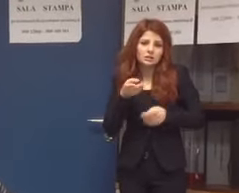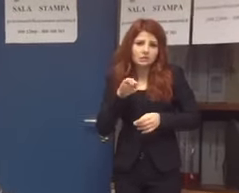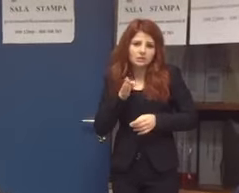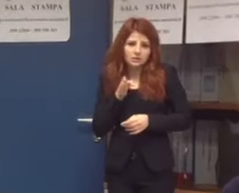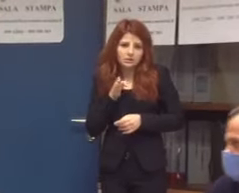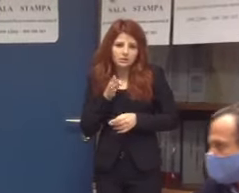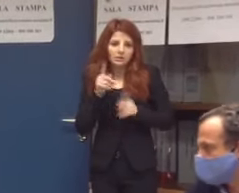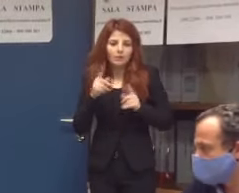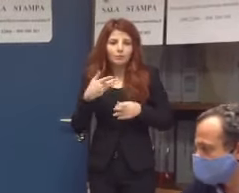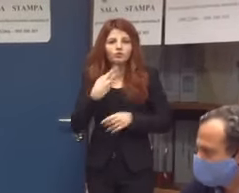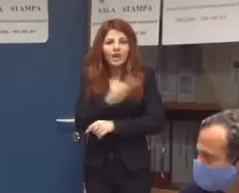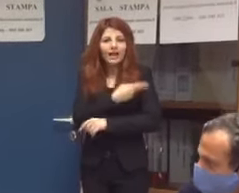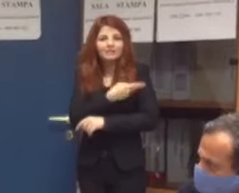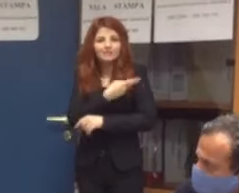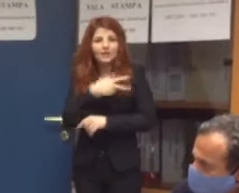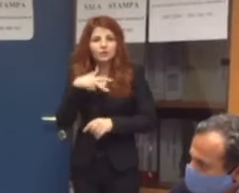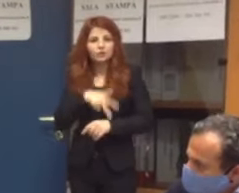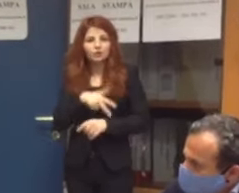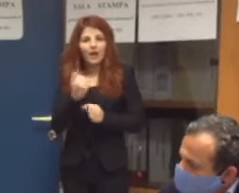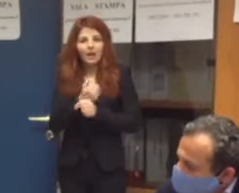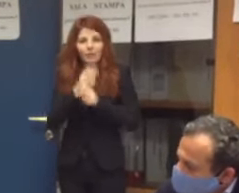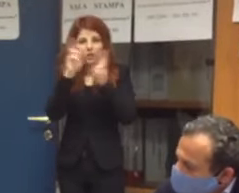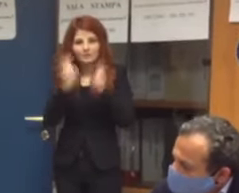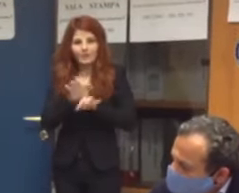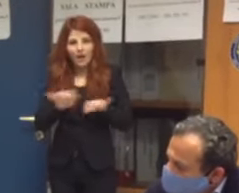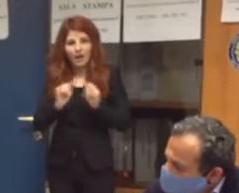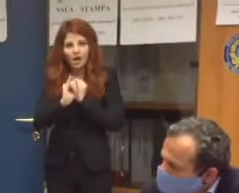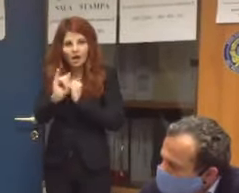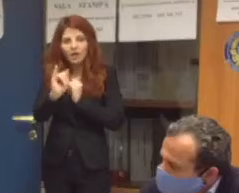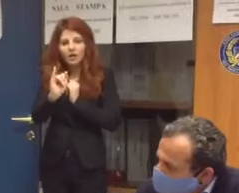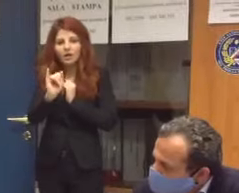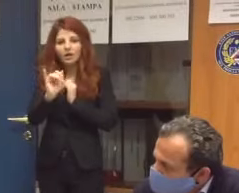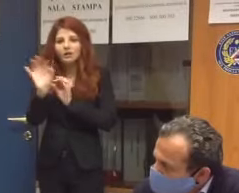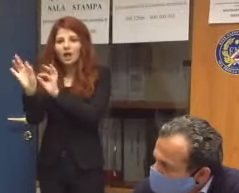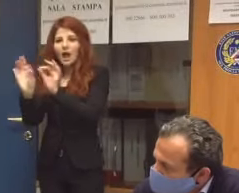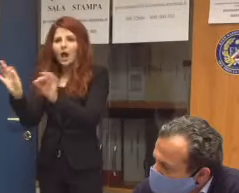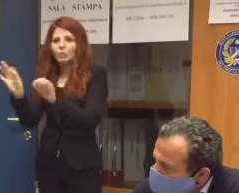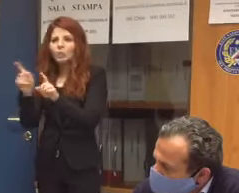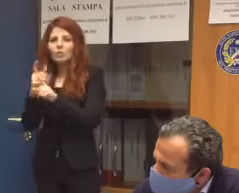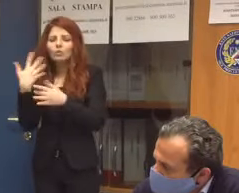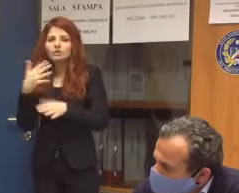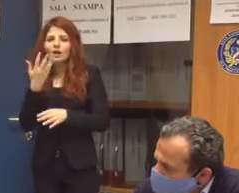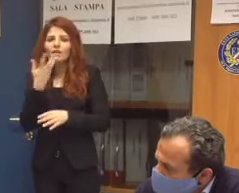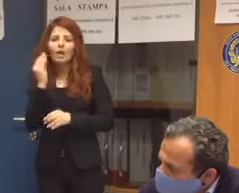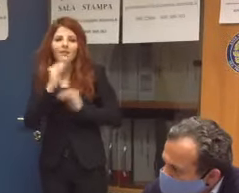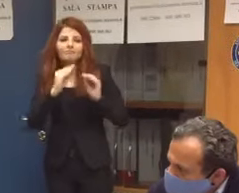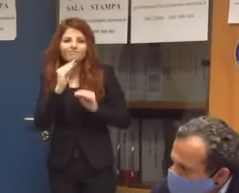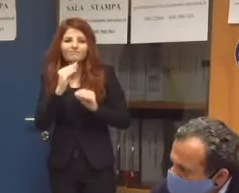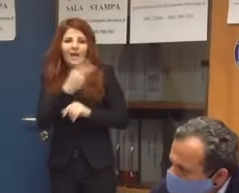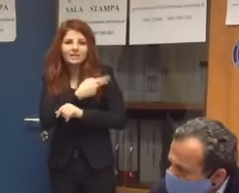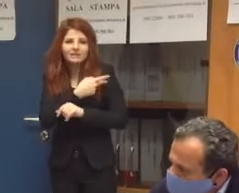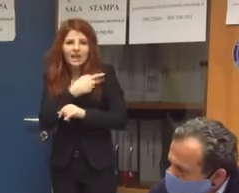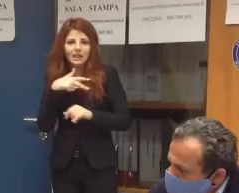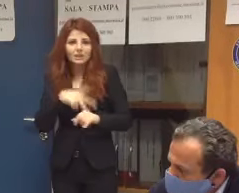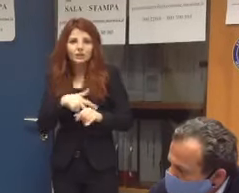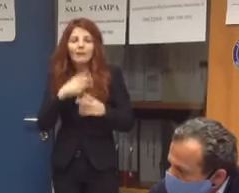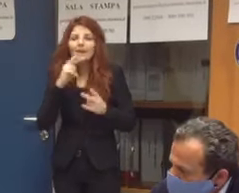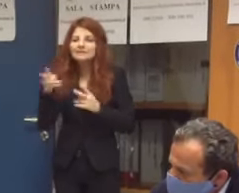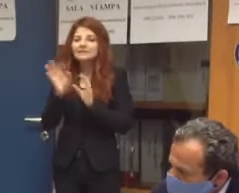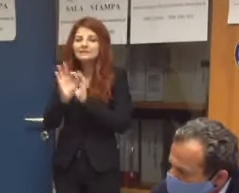io ho chiamato ma non mi hanno risposto. C'è un sistema di trasferimento di chiamate con i cellulari, noi abbiamo indicato i numeri